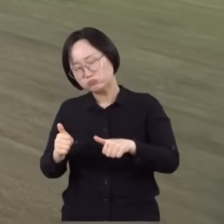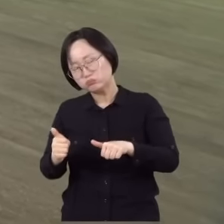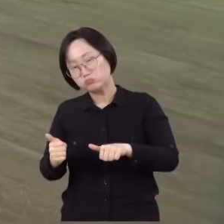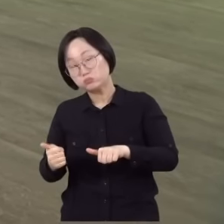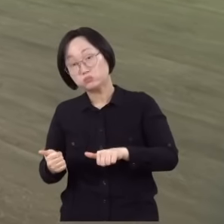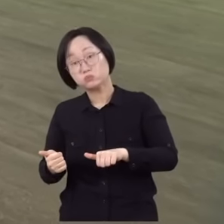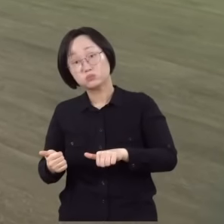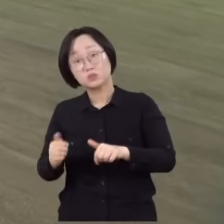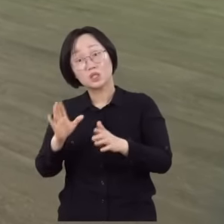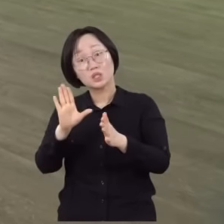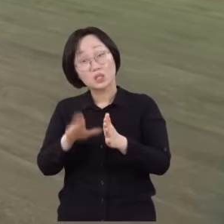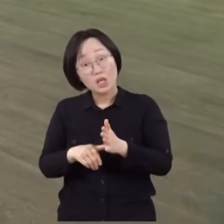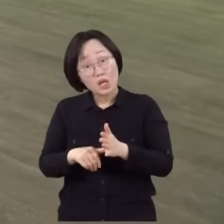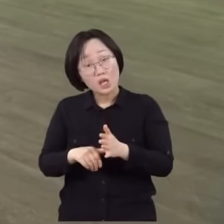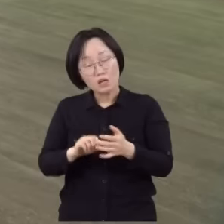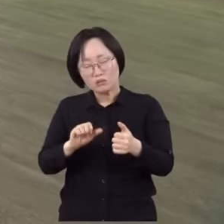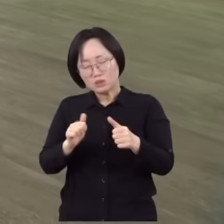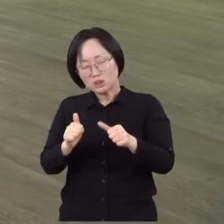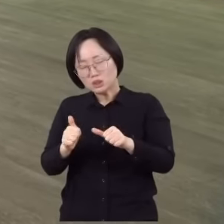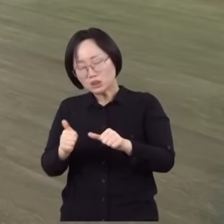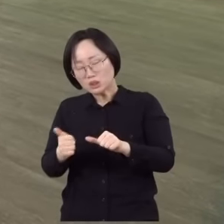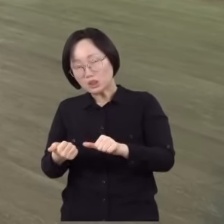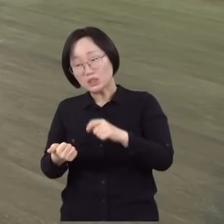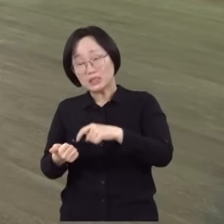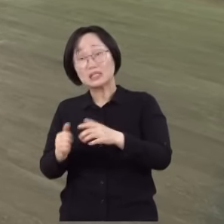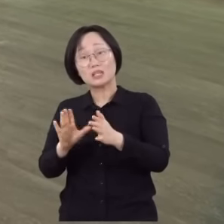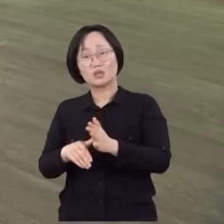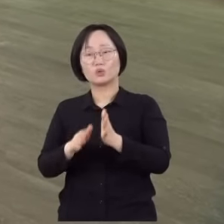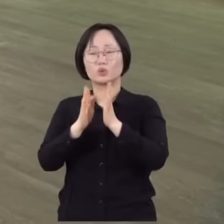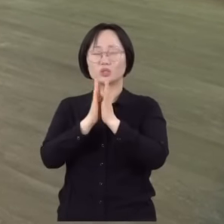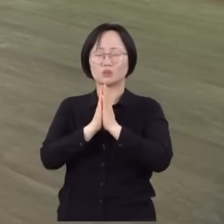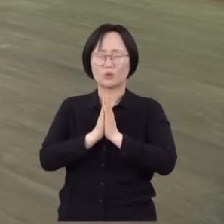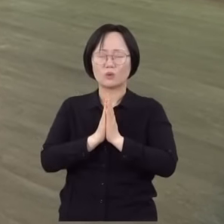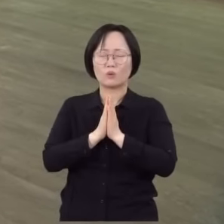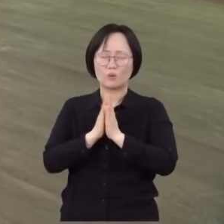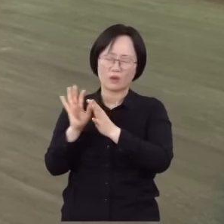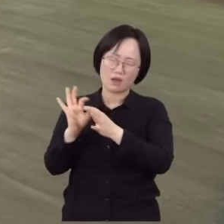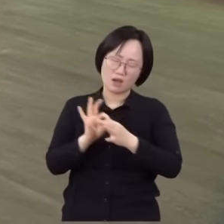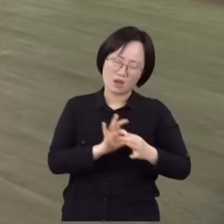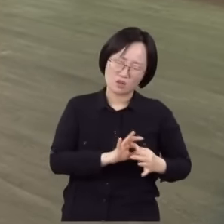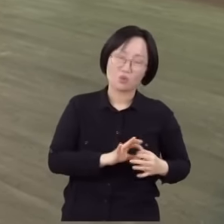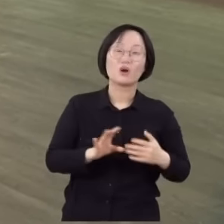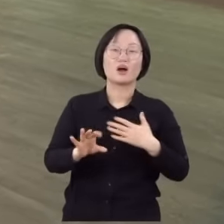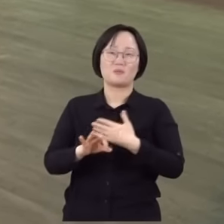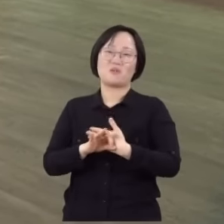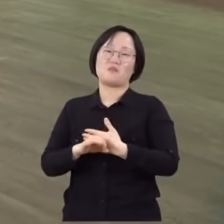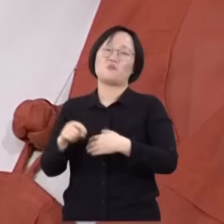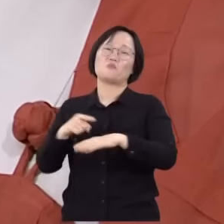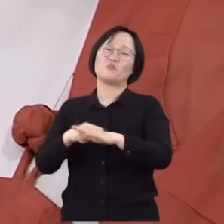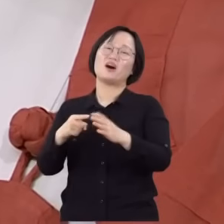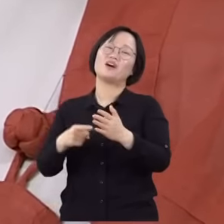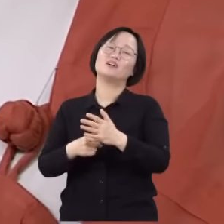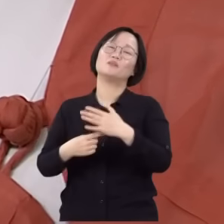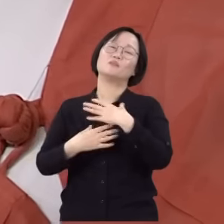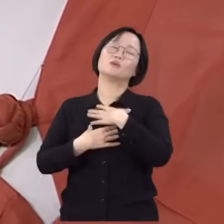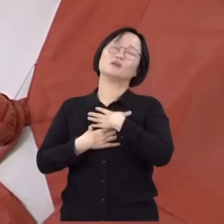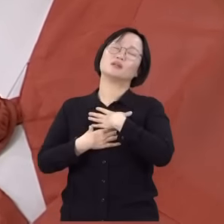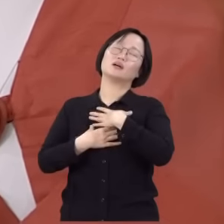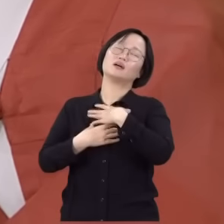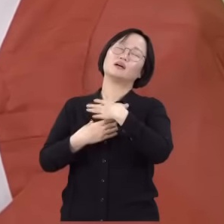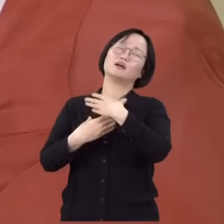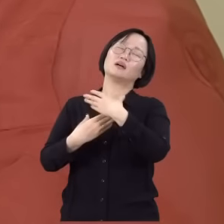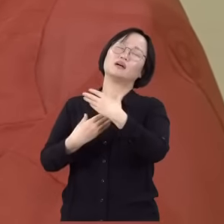순간에도 기도하던 분들은 마음 편안하게 세상을 떠나더라 마음